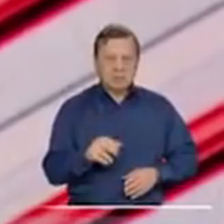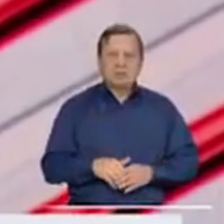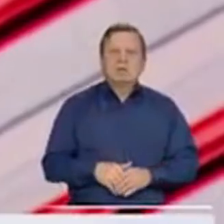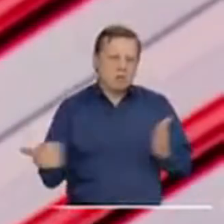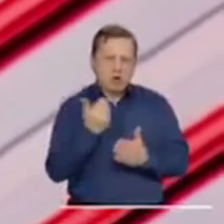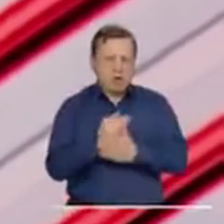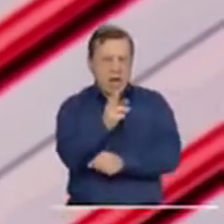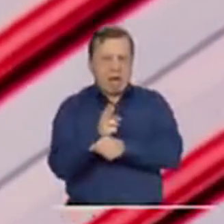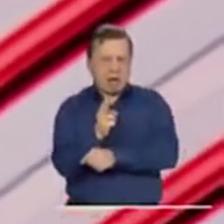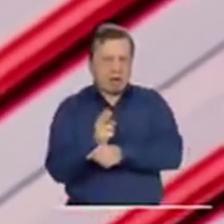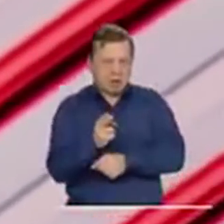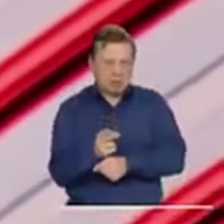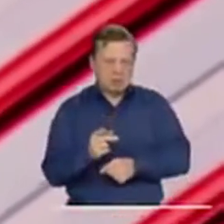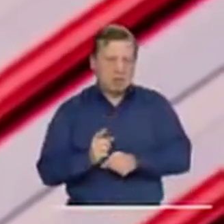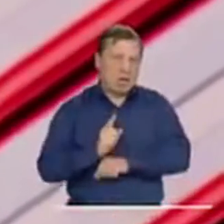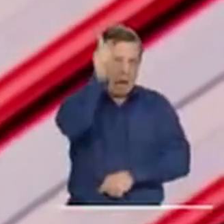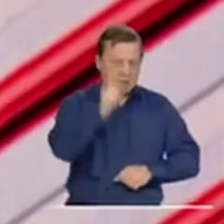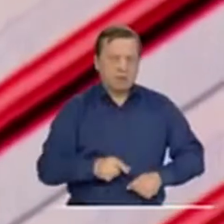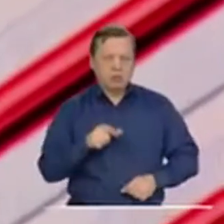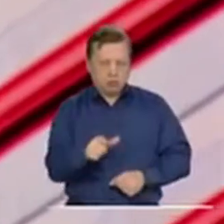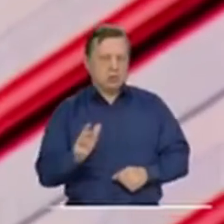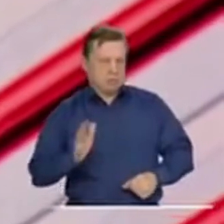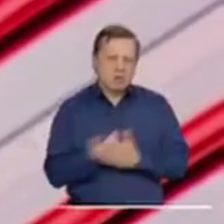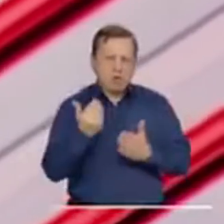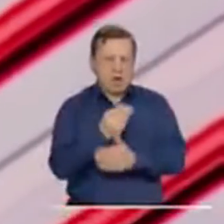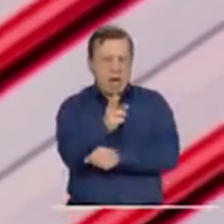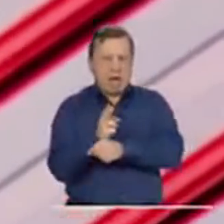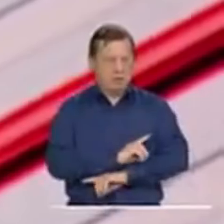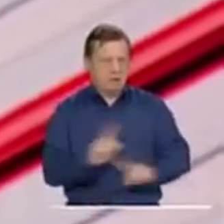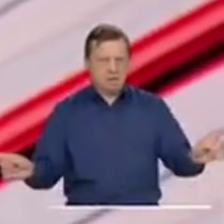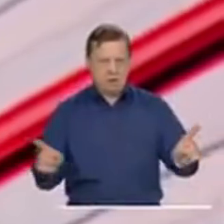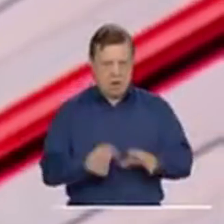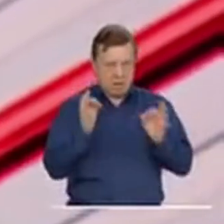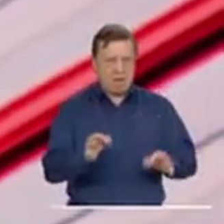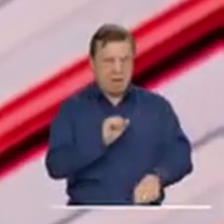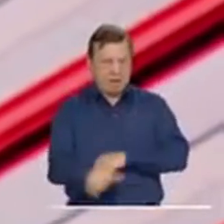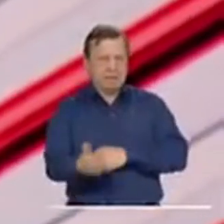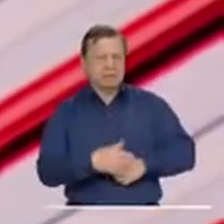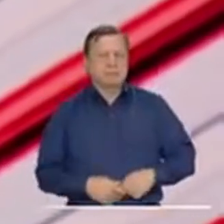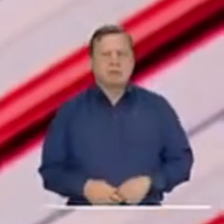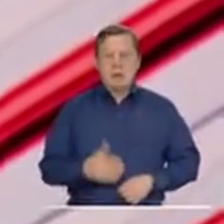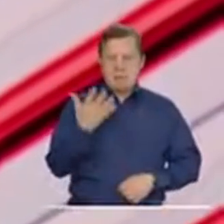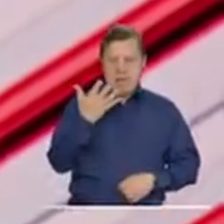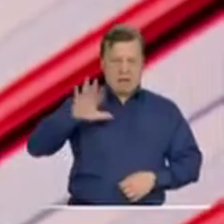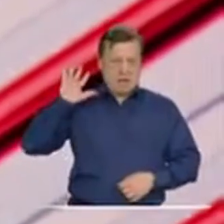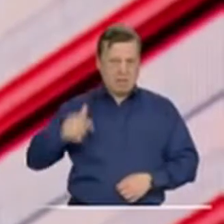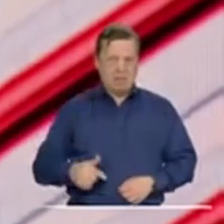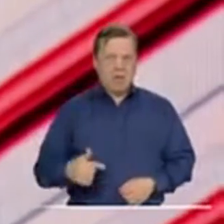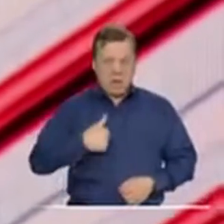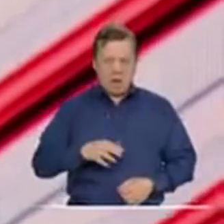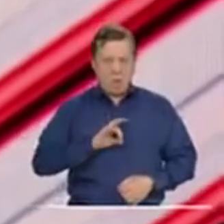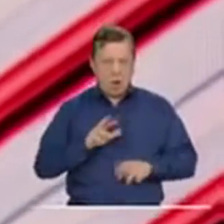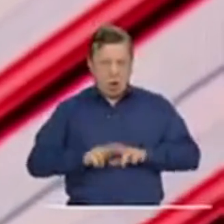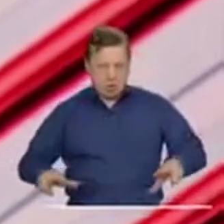zostanę prezydentem bezpieczeństwa, ale bezpieczeństwo to także bezpieczeństwo bezpieczeństwa. Chcę powiedzieć, że 5 lat temu ja, moja rodzina,